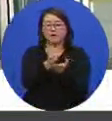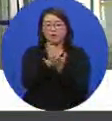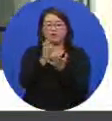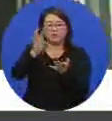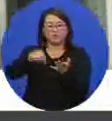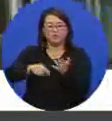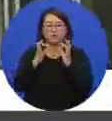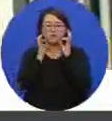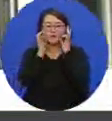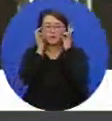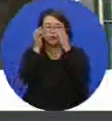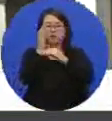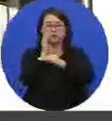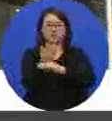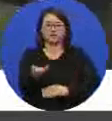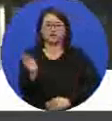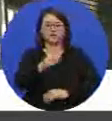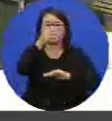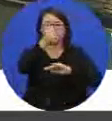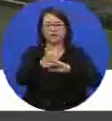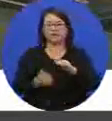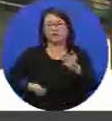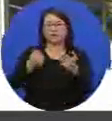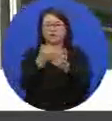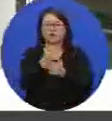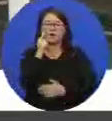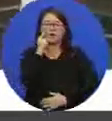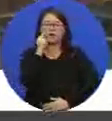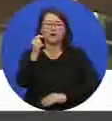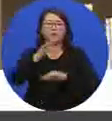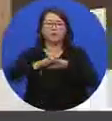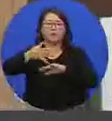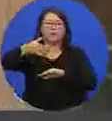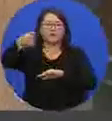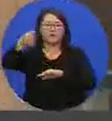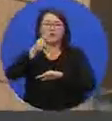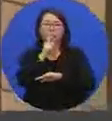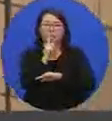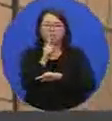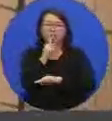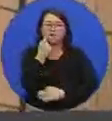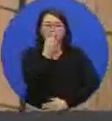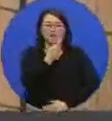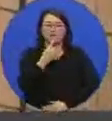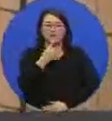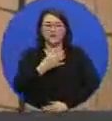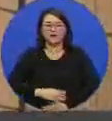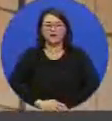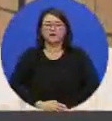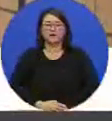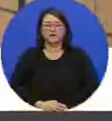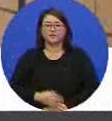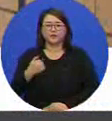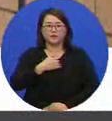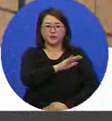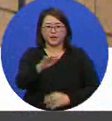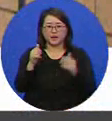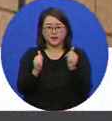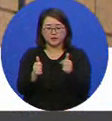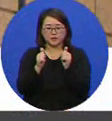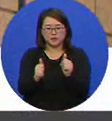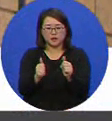노력하고 있지만 최종 결정은 일본에 달려 있다며 원칙적인 입장만 내놨습니다. 저희가 심사를 해서 이제